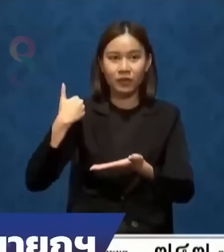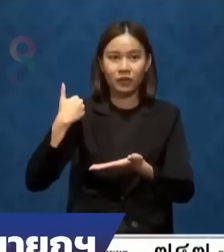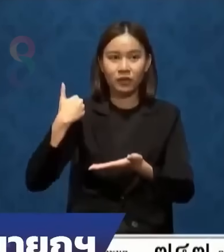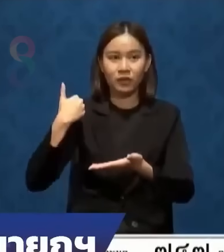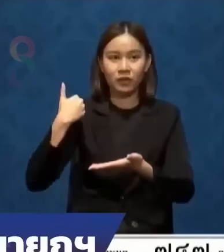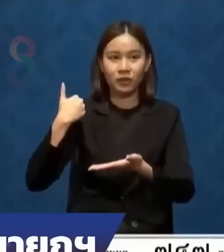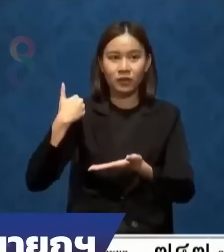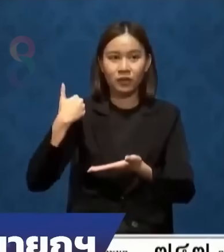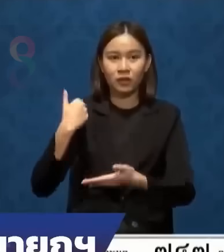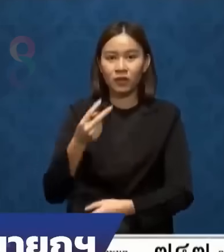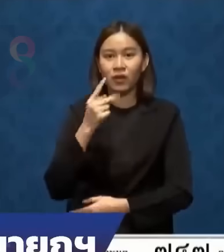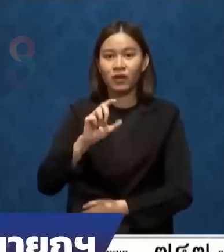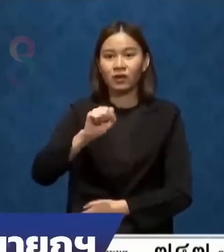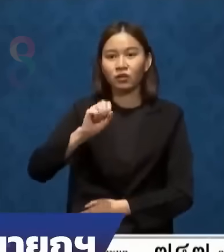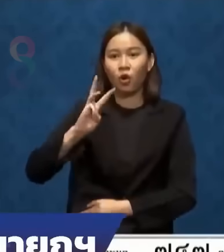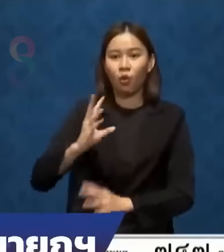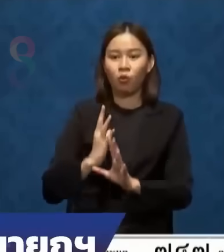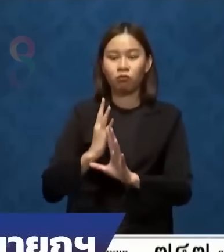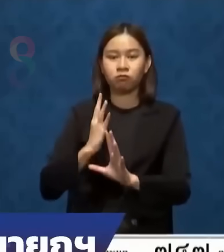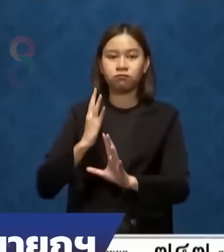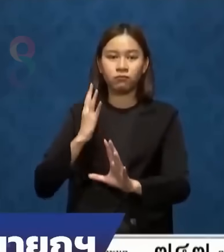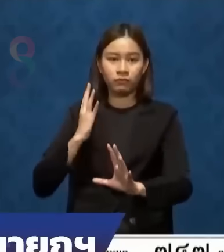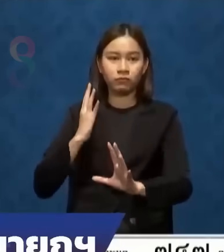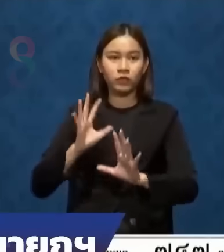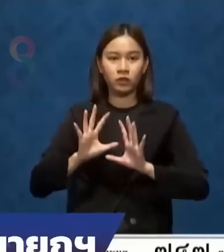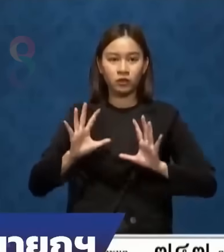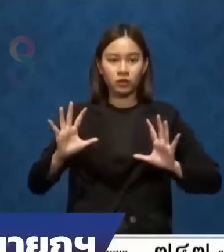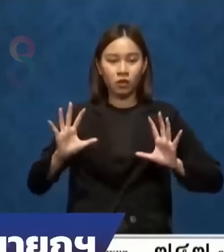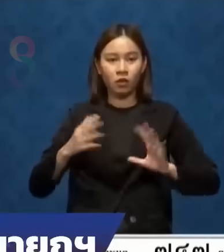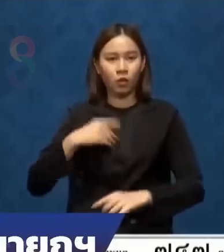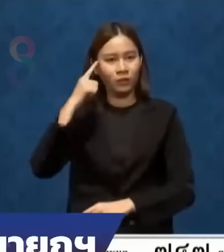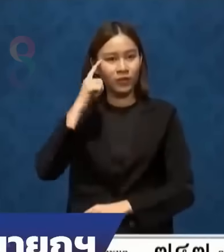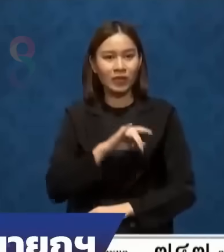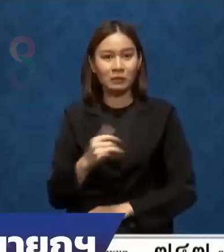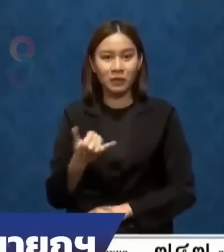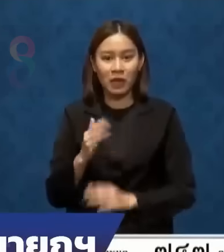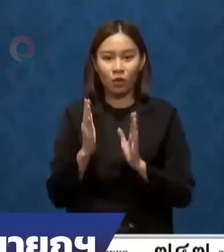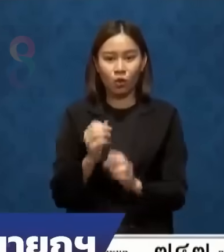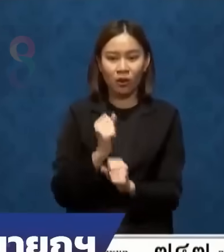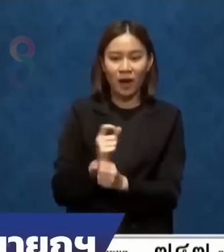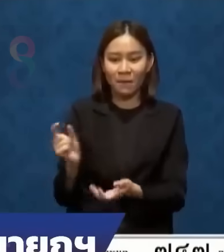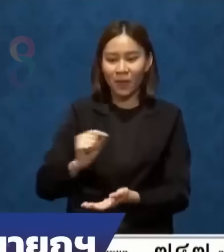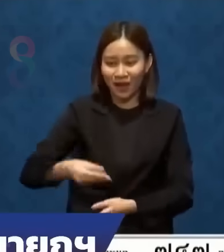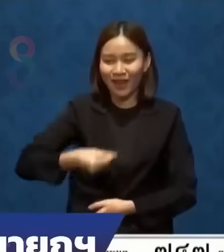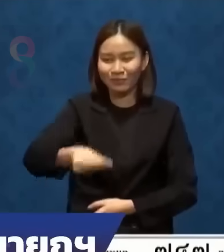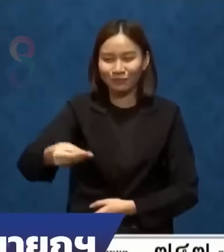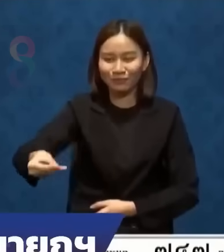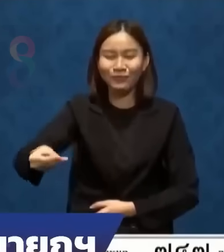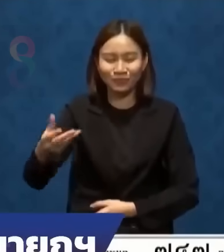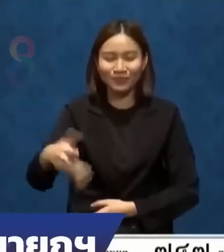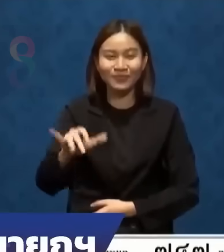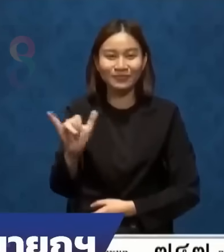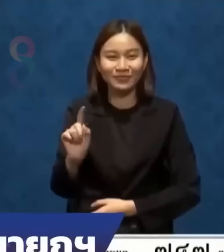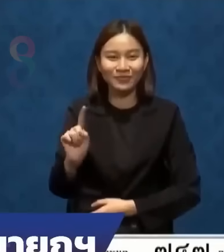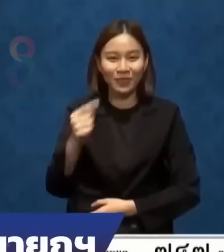มื่อกี้ผมเห็นสมาชิกวุฒิสภาก็อยู่ข้างหน้าเต็มไปหมดนะครับแต่ผมไม่แน่ใจว่าทางเจ้าหน้าที่นี่เตรียมปากกาให้หรือเปล่านะครับก็เล